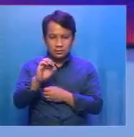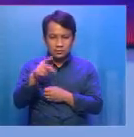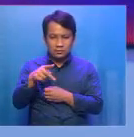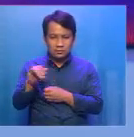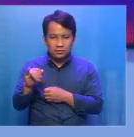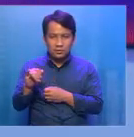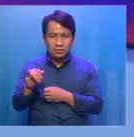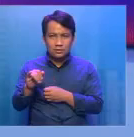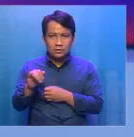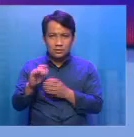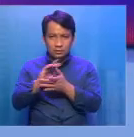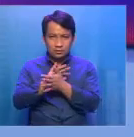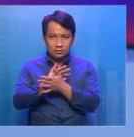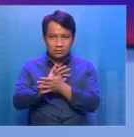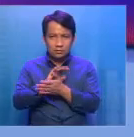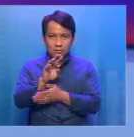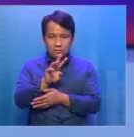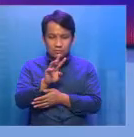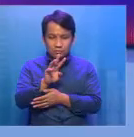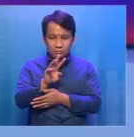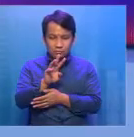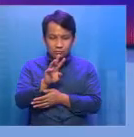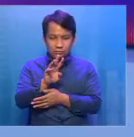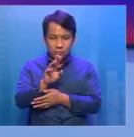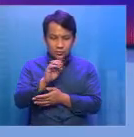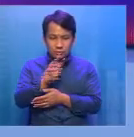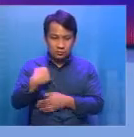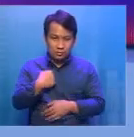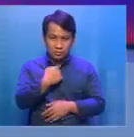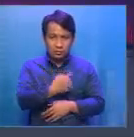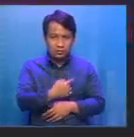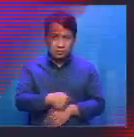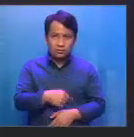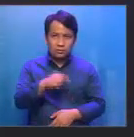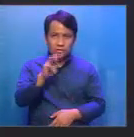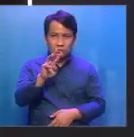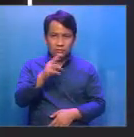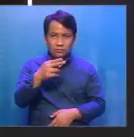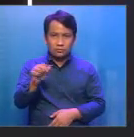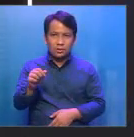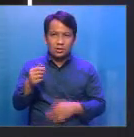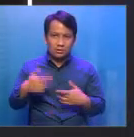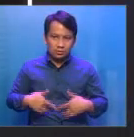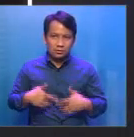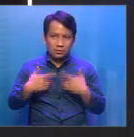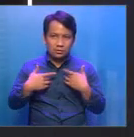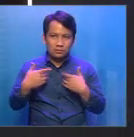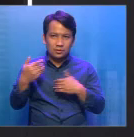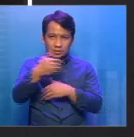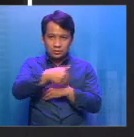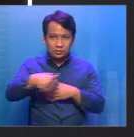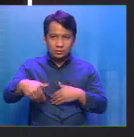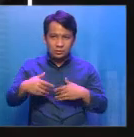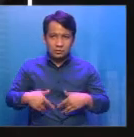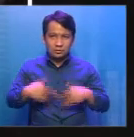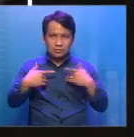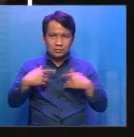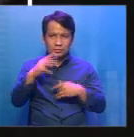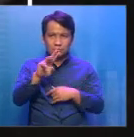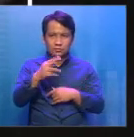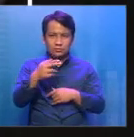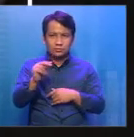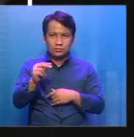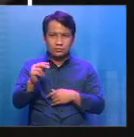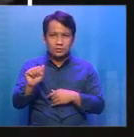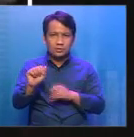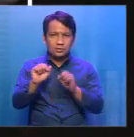ng COVID-19, ang Wuhan City sa China. Buhay na buhay ulit ang nightlife sa Wuhan. Bukod